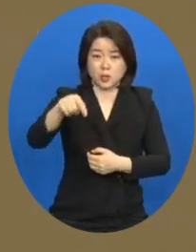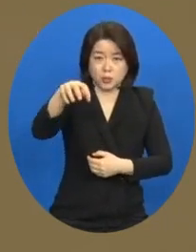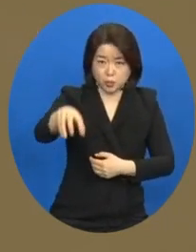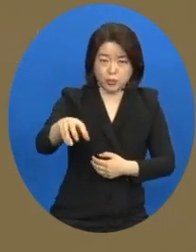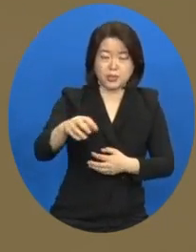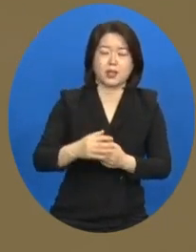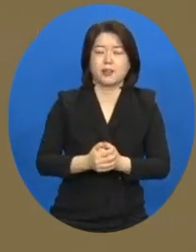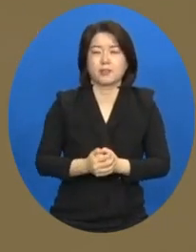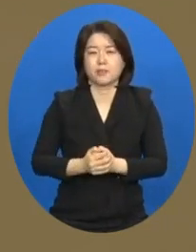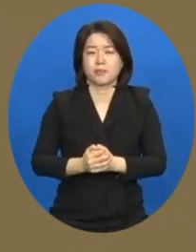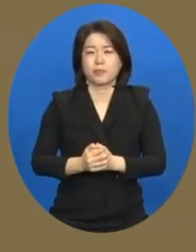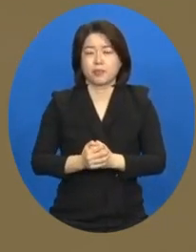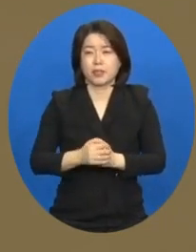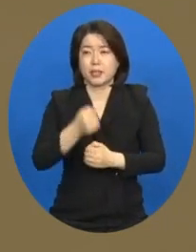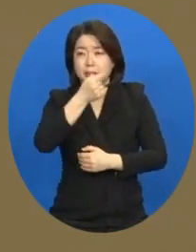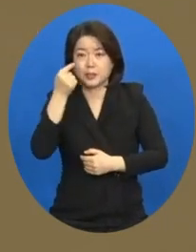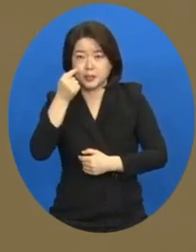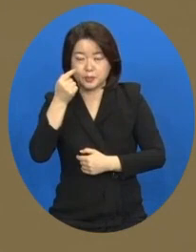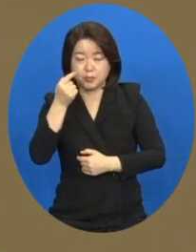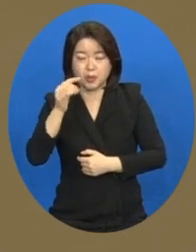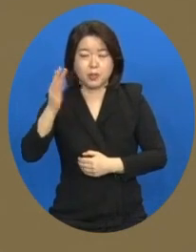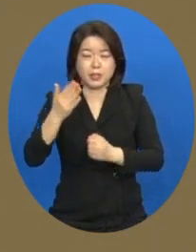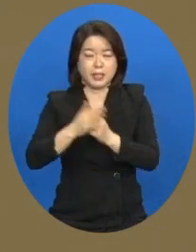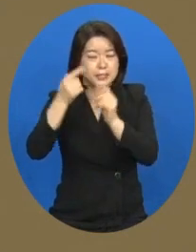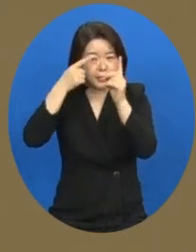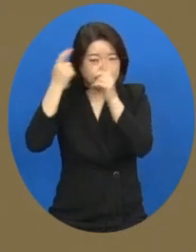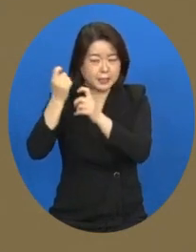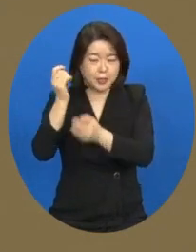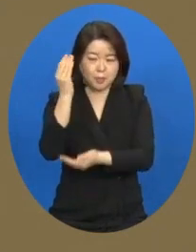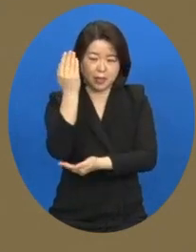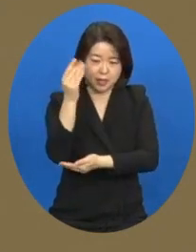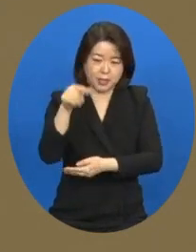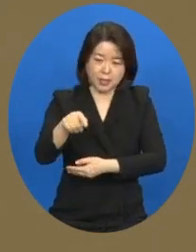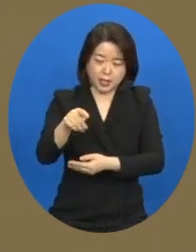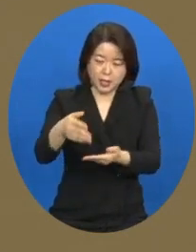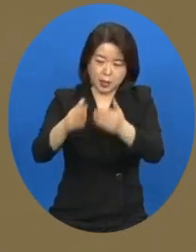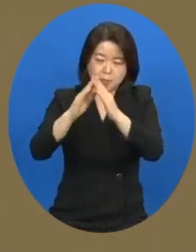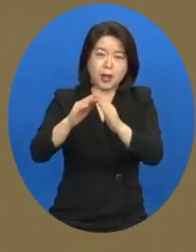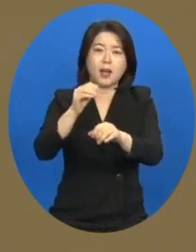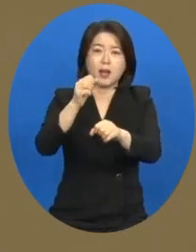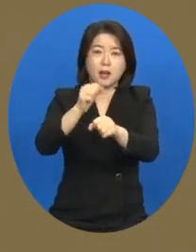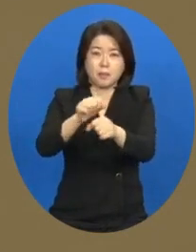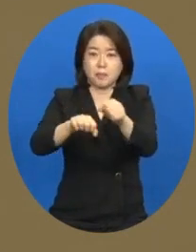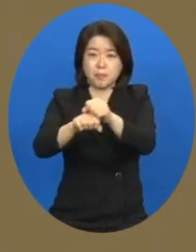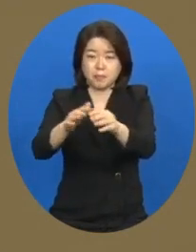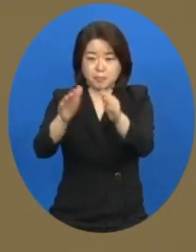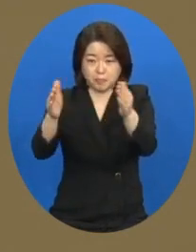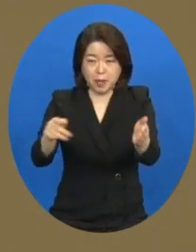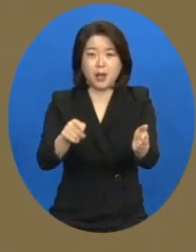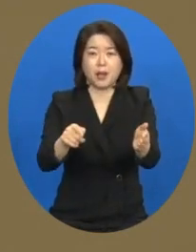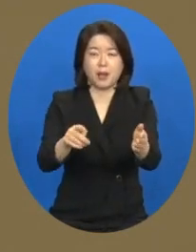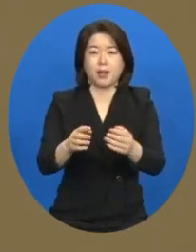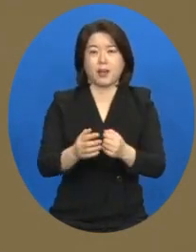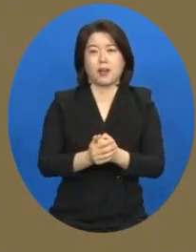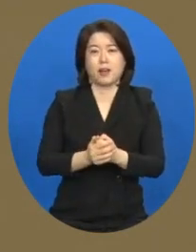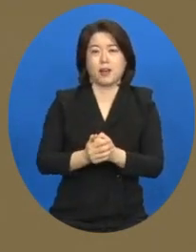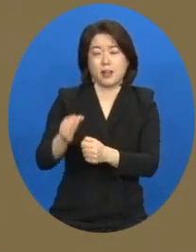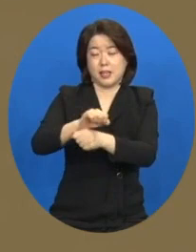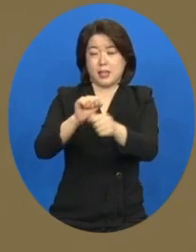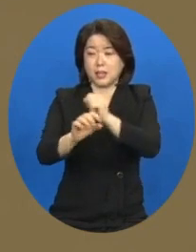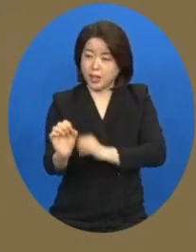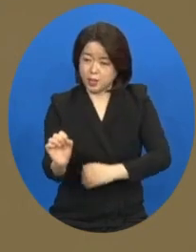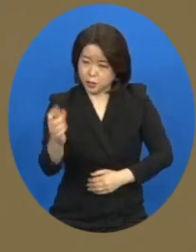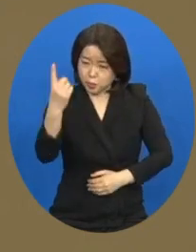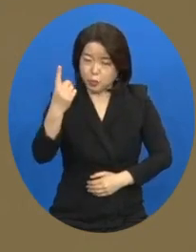우리가 예표가 되는 그런 기념비 하나를 쌓자. 그럴 때 그들이 그 쌓았던